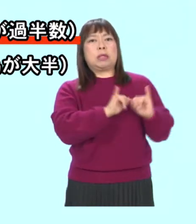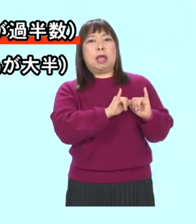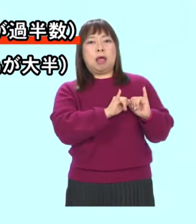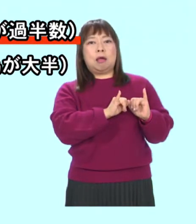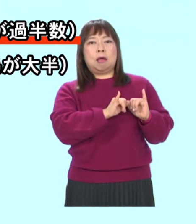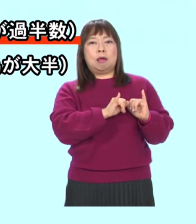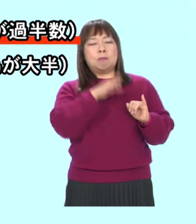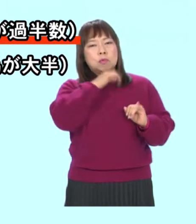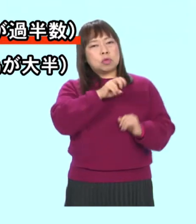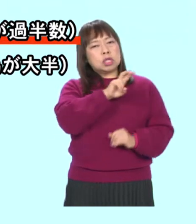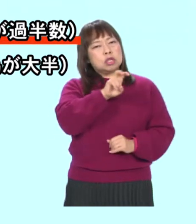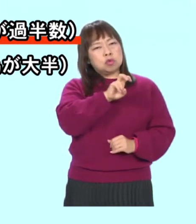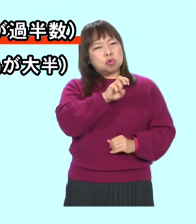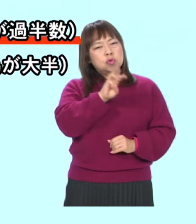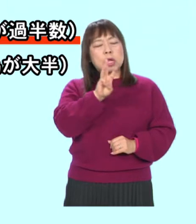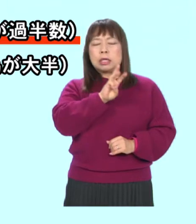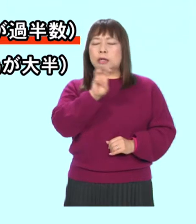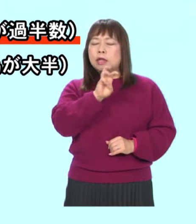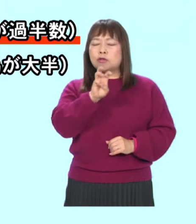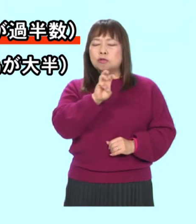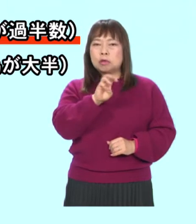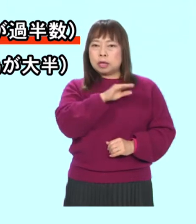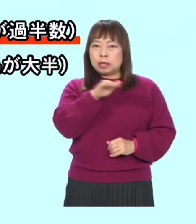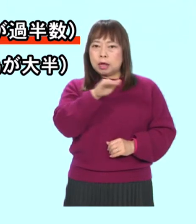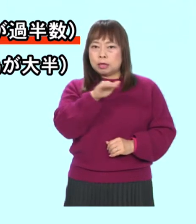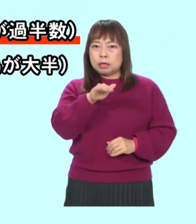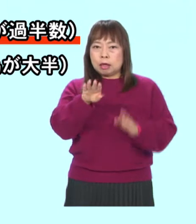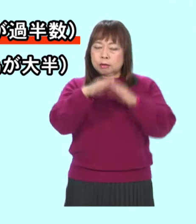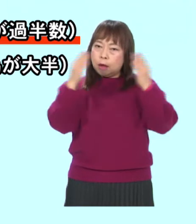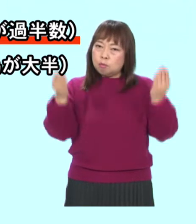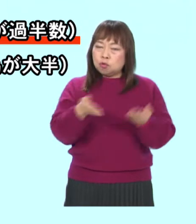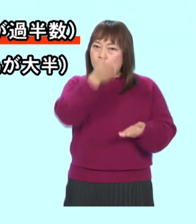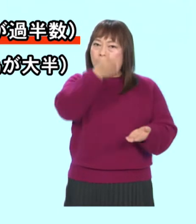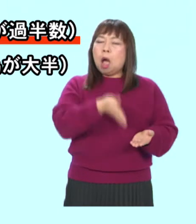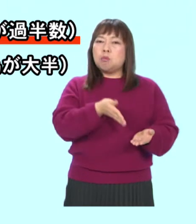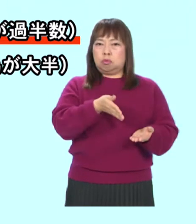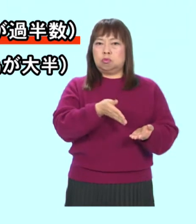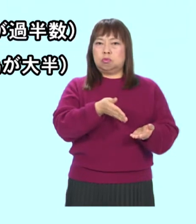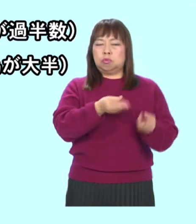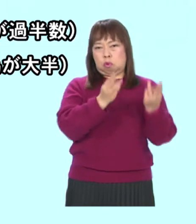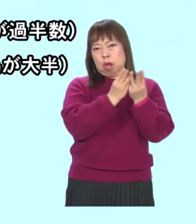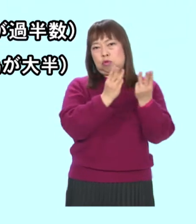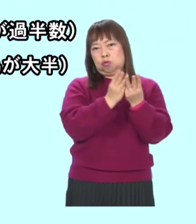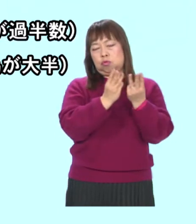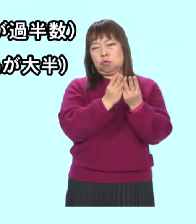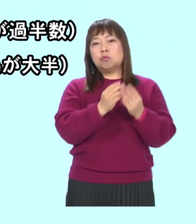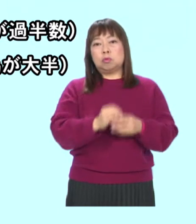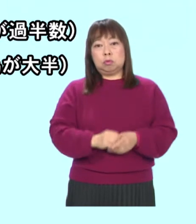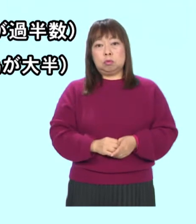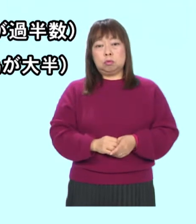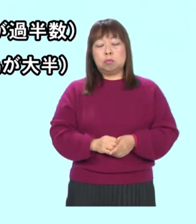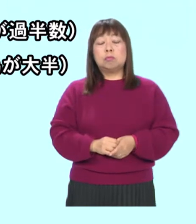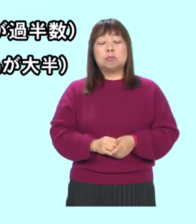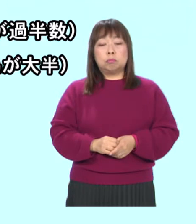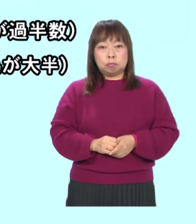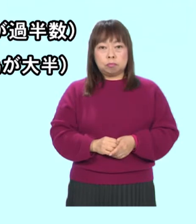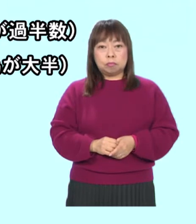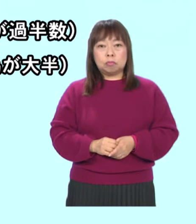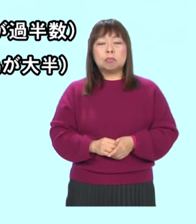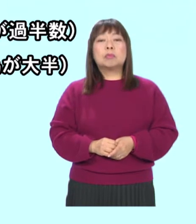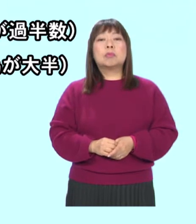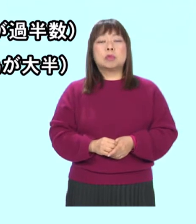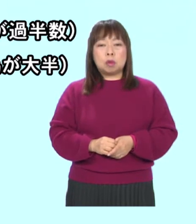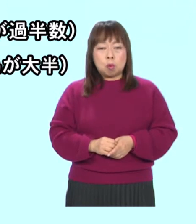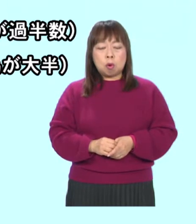20歳代、30歳代が全体の過半数を占めています。一方、後遺者の